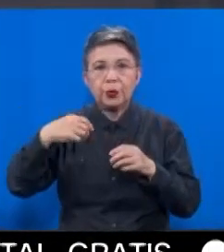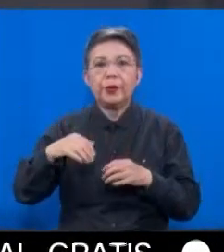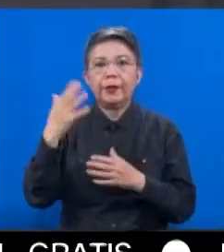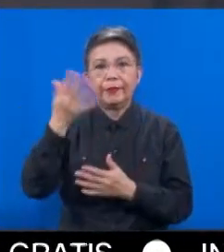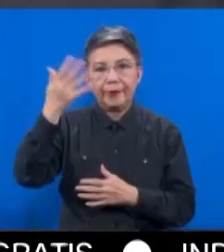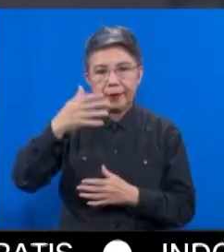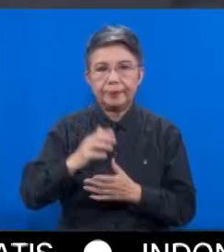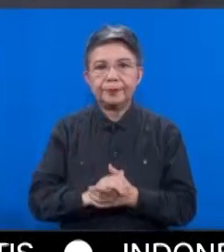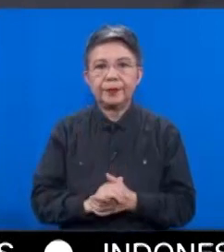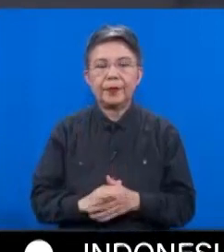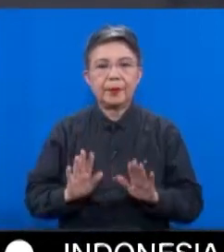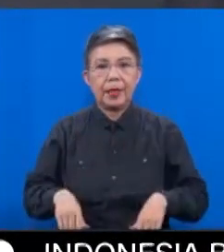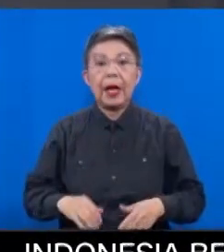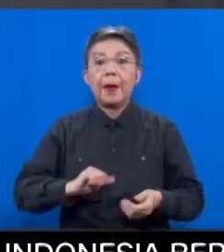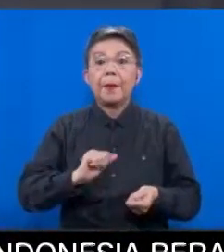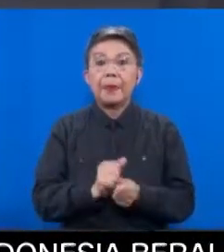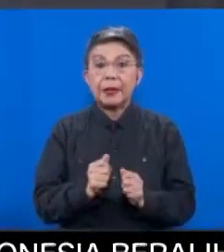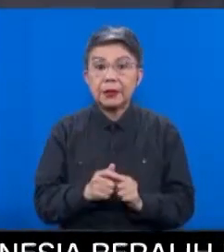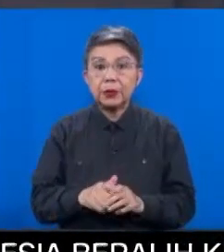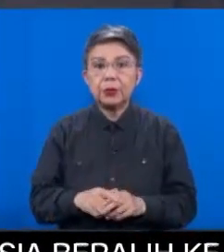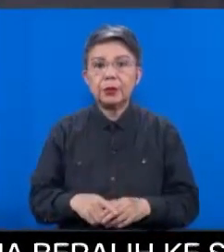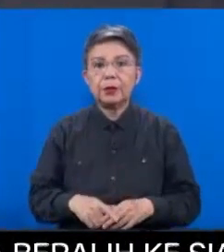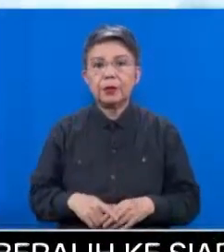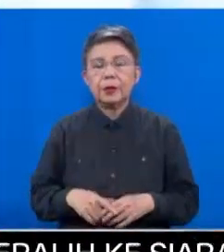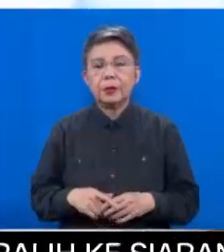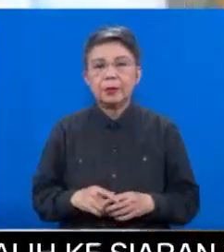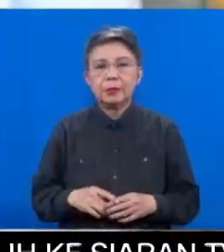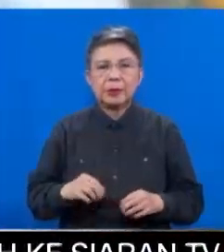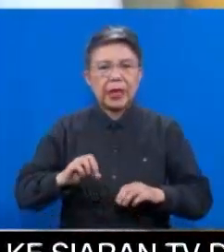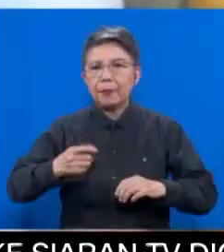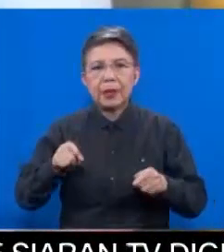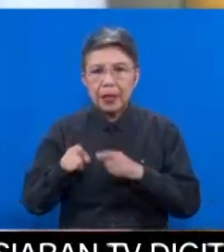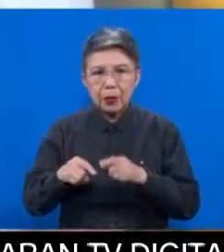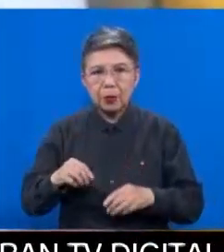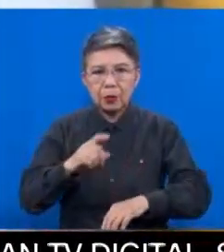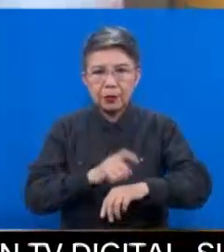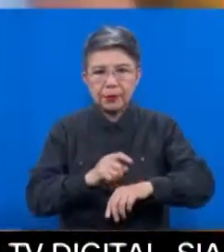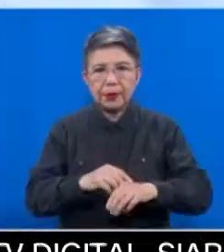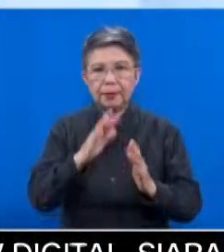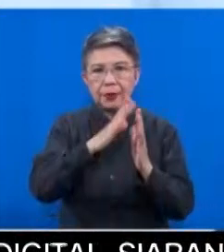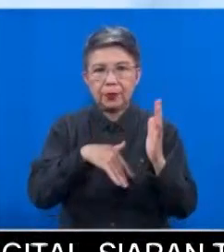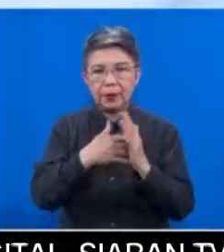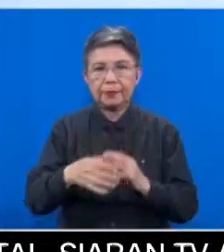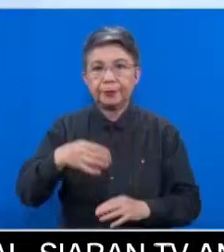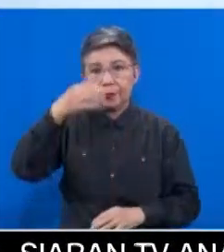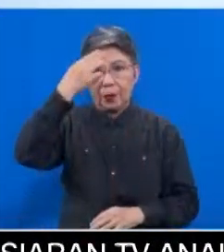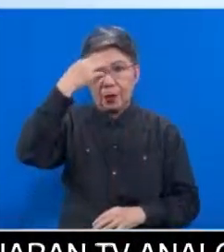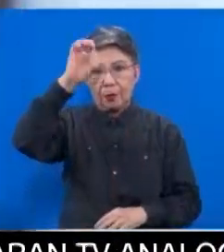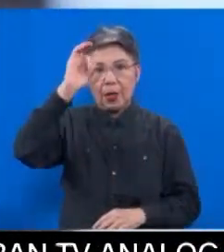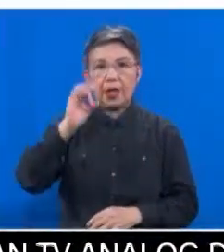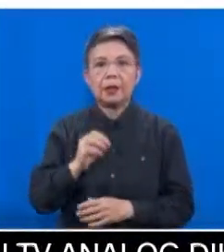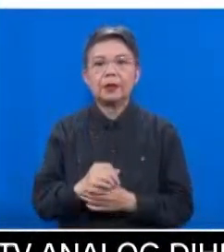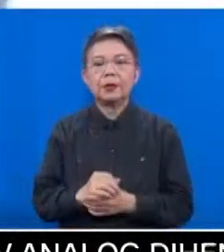insiden itu menyita banyak waktu istirahatnya. Sementara itu, Kepala Polres Metro Bekasi Kota, Kombes Hengki